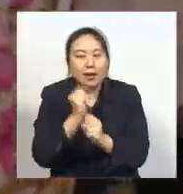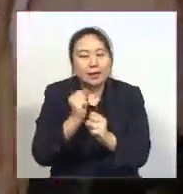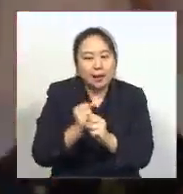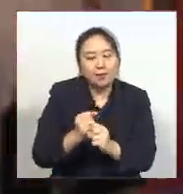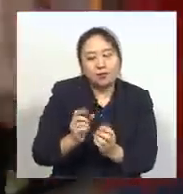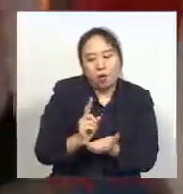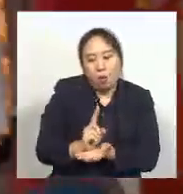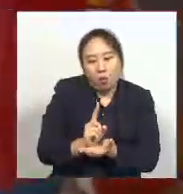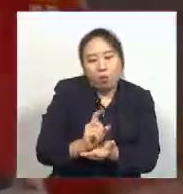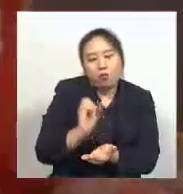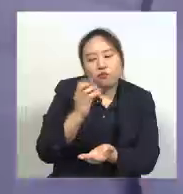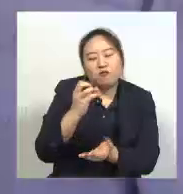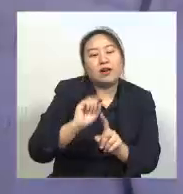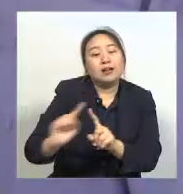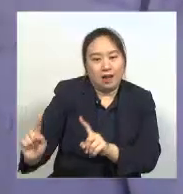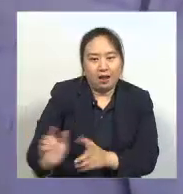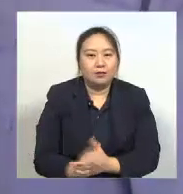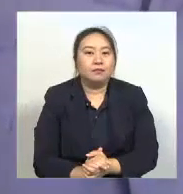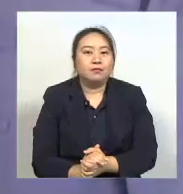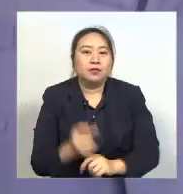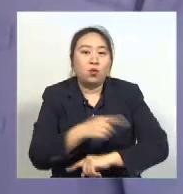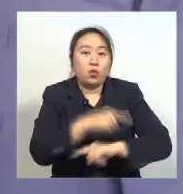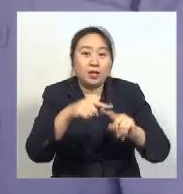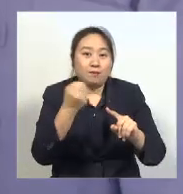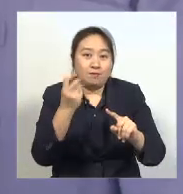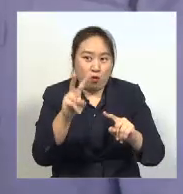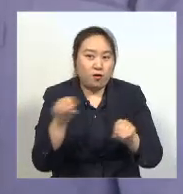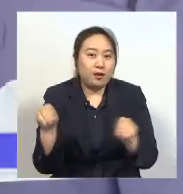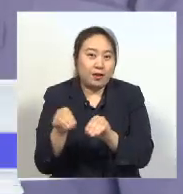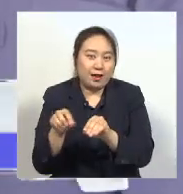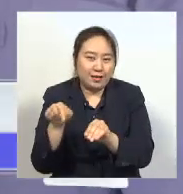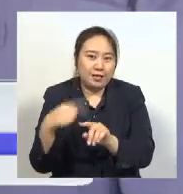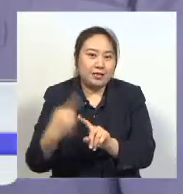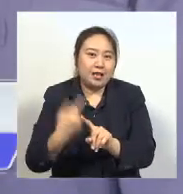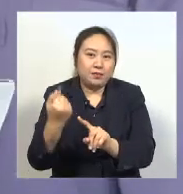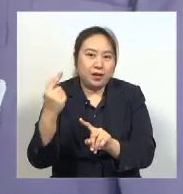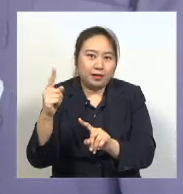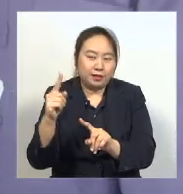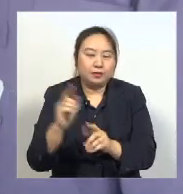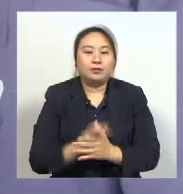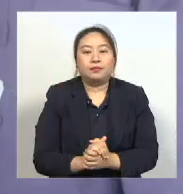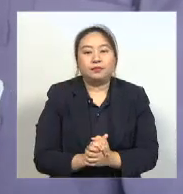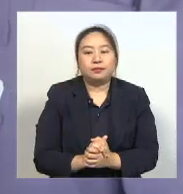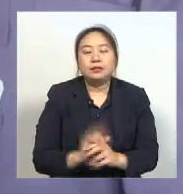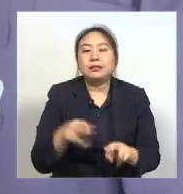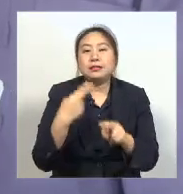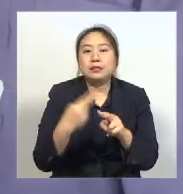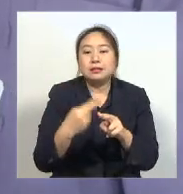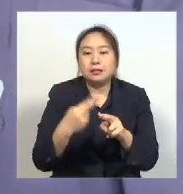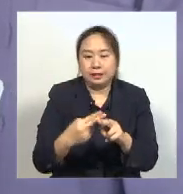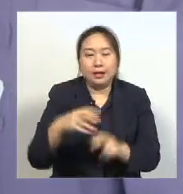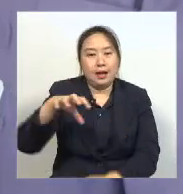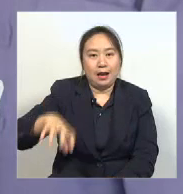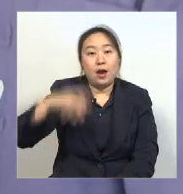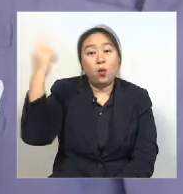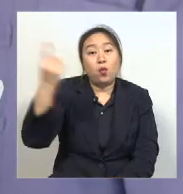ประทีป งานวันที่12ที่จะถึงนี้นะคะพฤศจิกายนเป็นชื่องานว่าแหล่งท่องเ